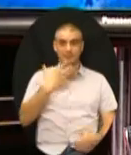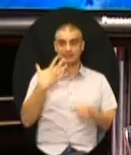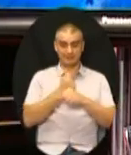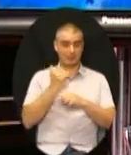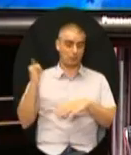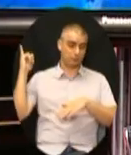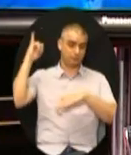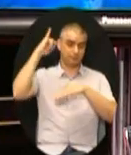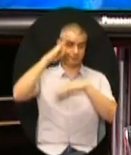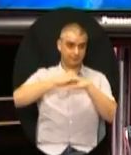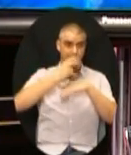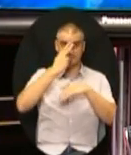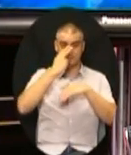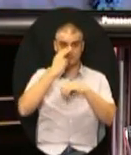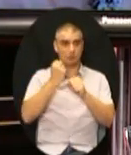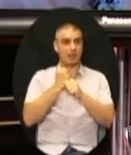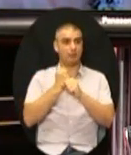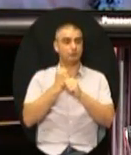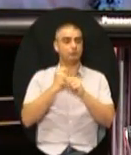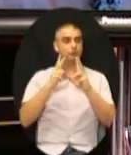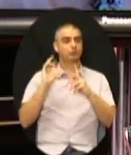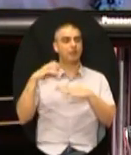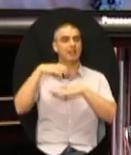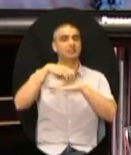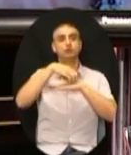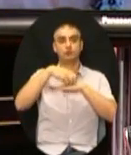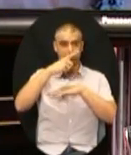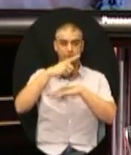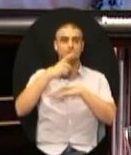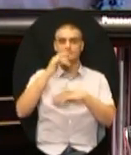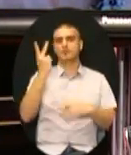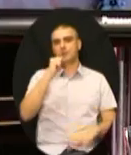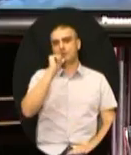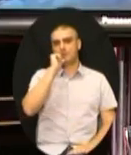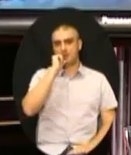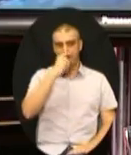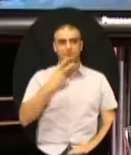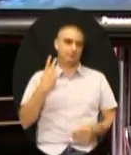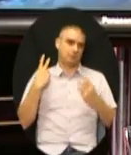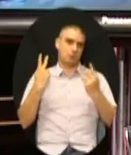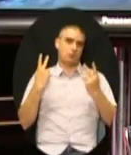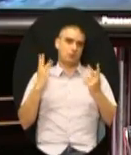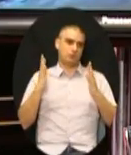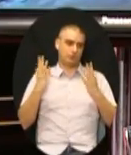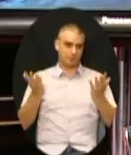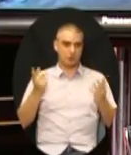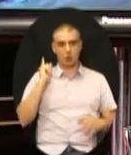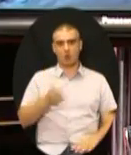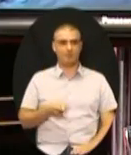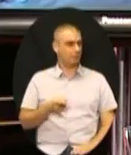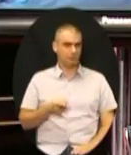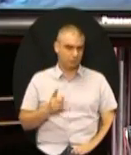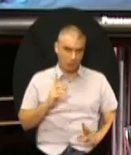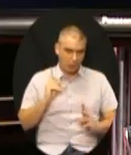מאדים וינסו לייצר שם איזושהי צורה של התיישבות, אז מים כמובן זה מצרך חובה.